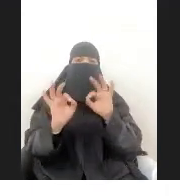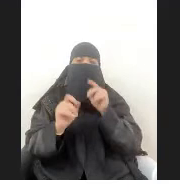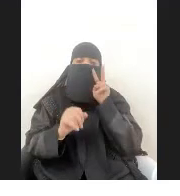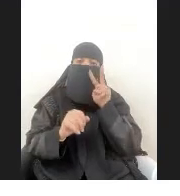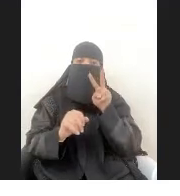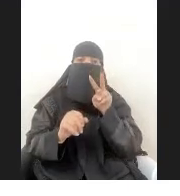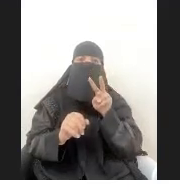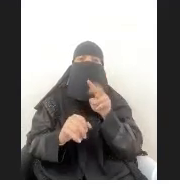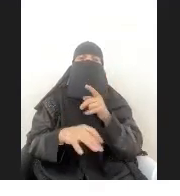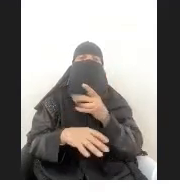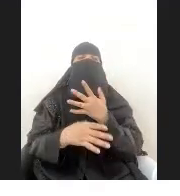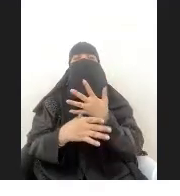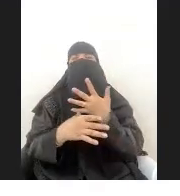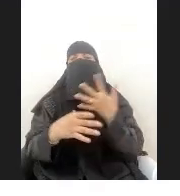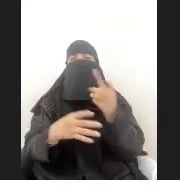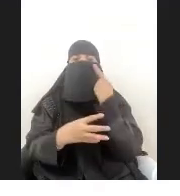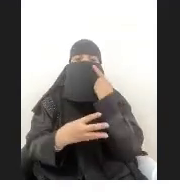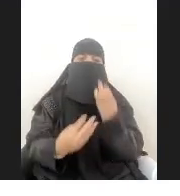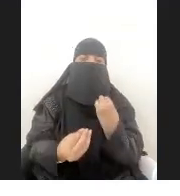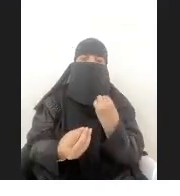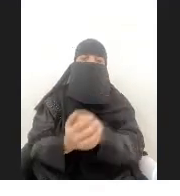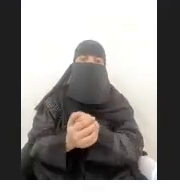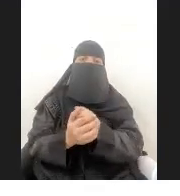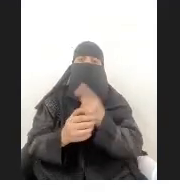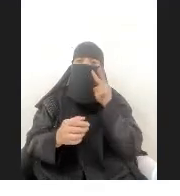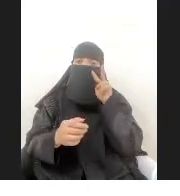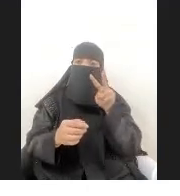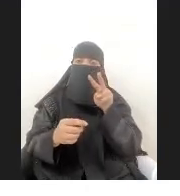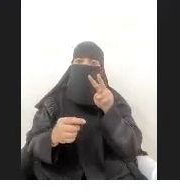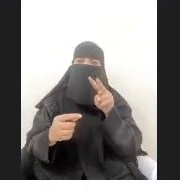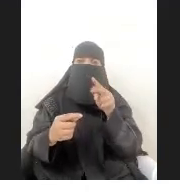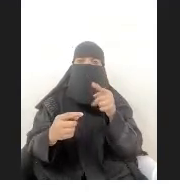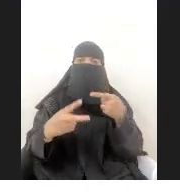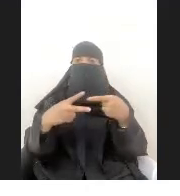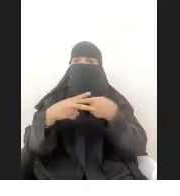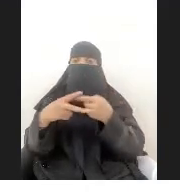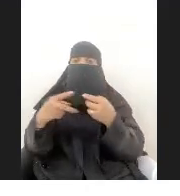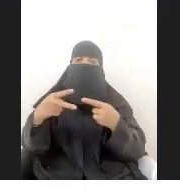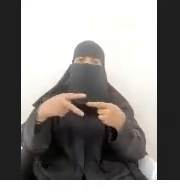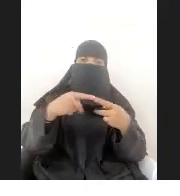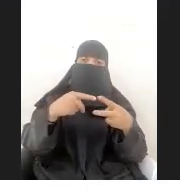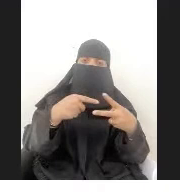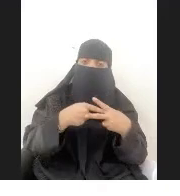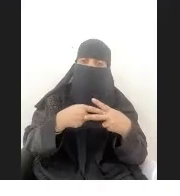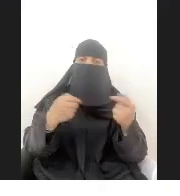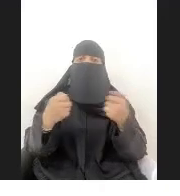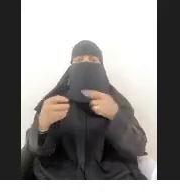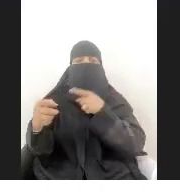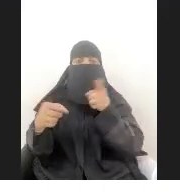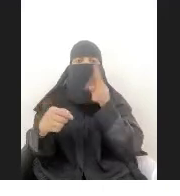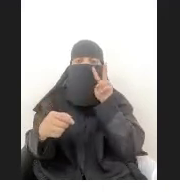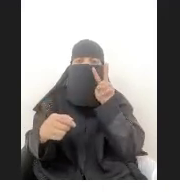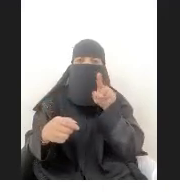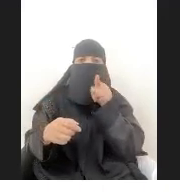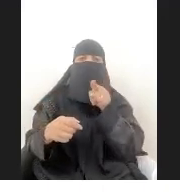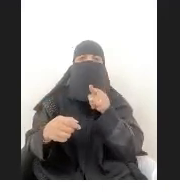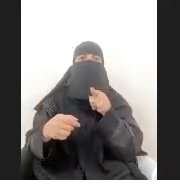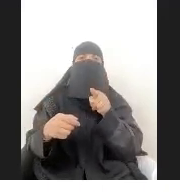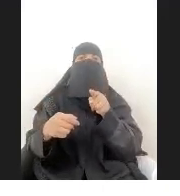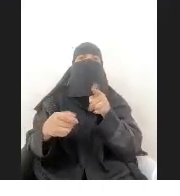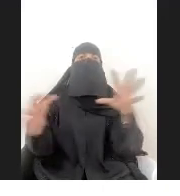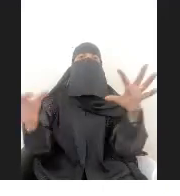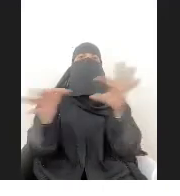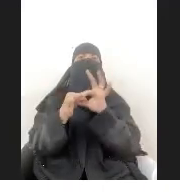المثال. شايفين الأسهم هذه تبين كيف طريقة العلاقة بينهم. فهنا